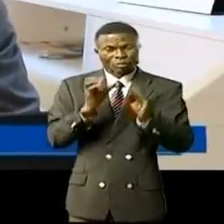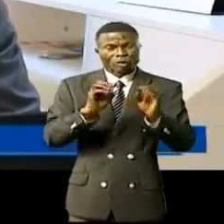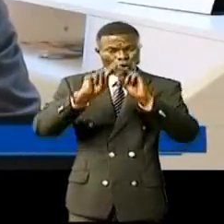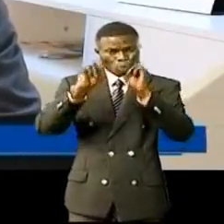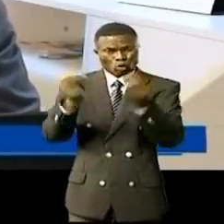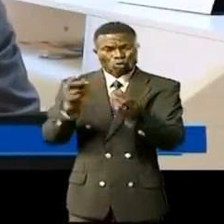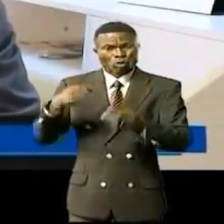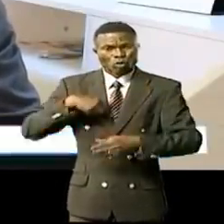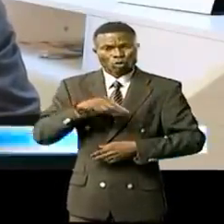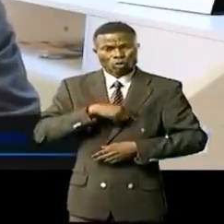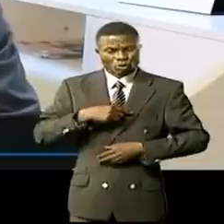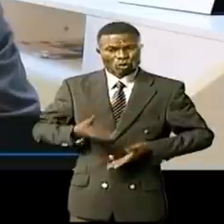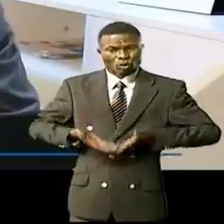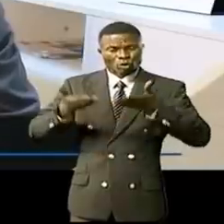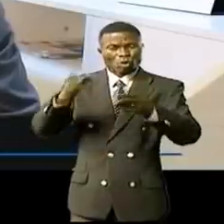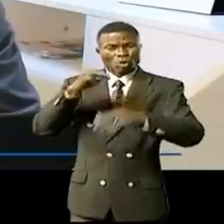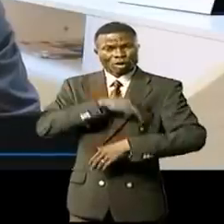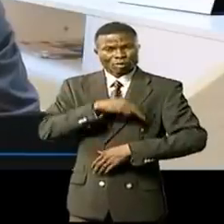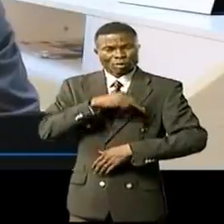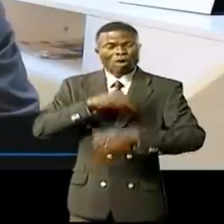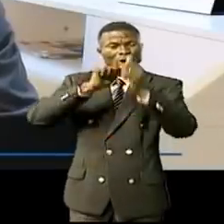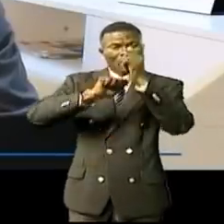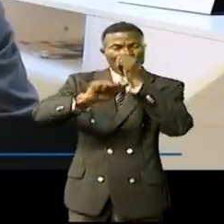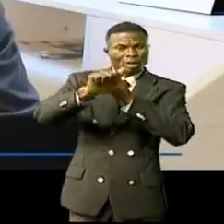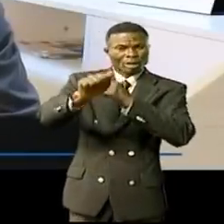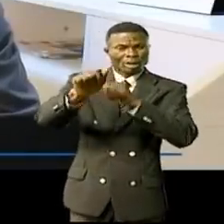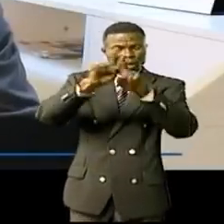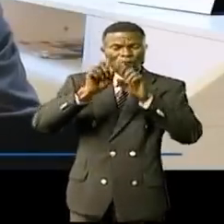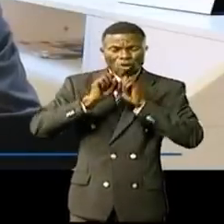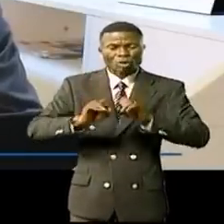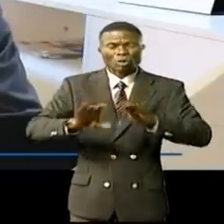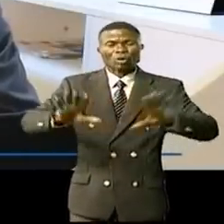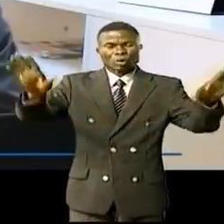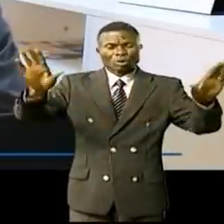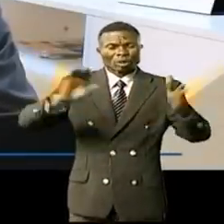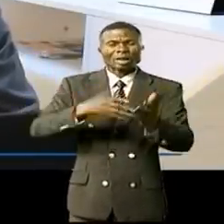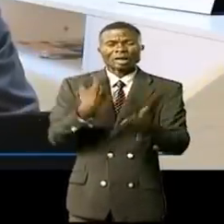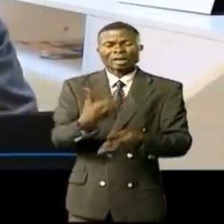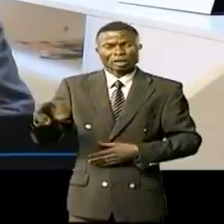se donne pour mission de promouvoir et de vulgariser ces